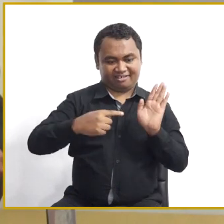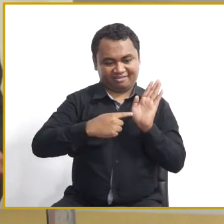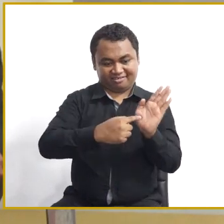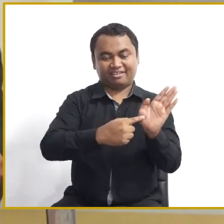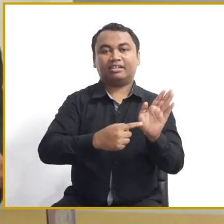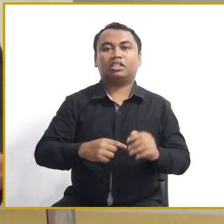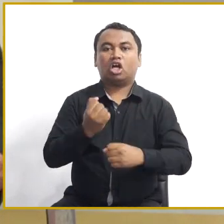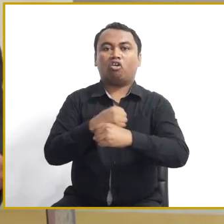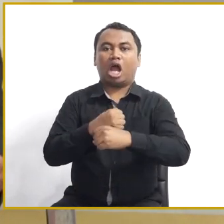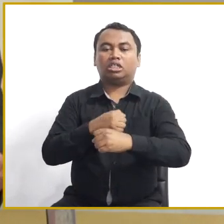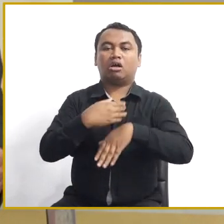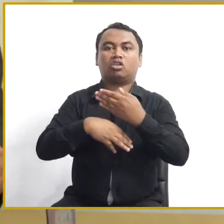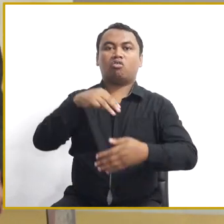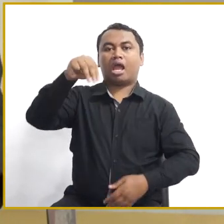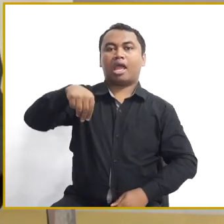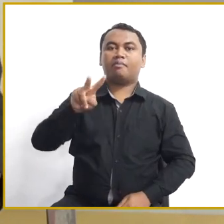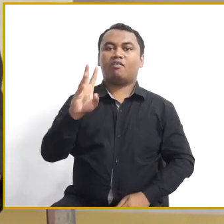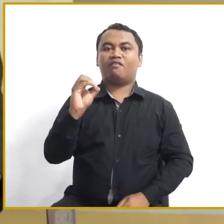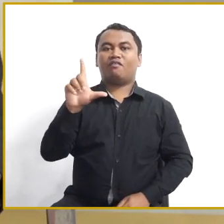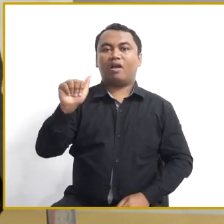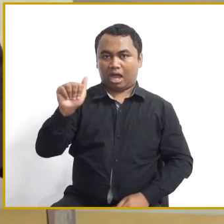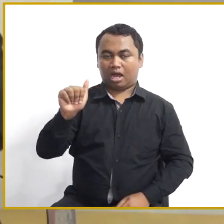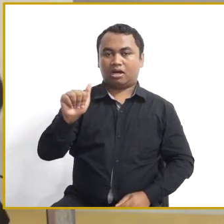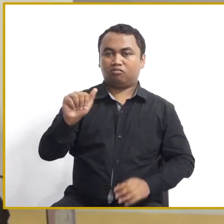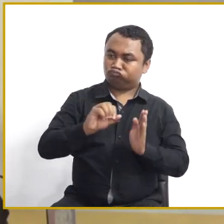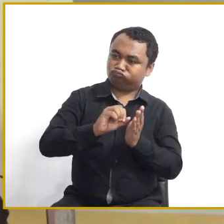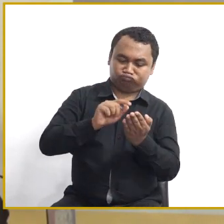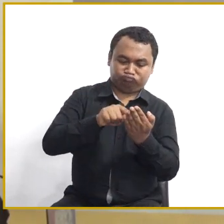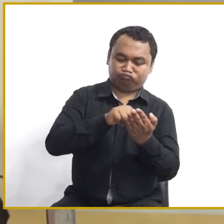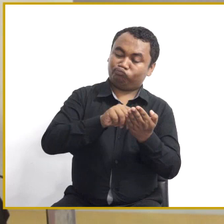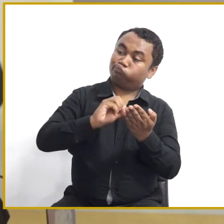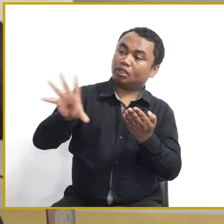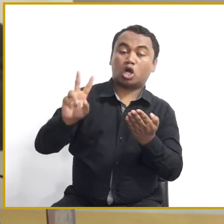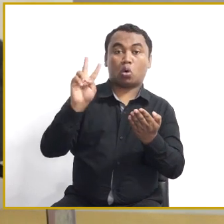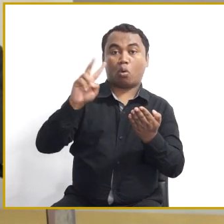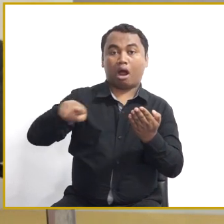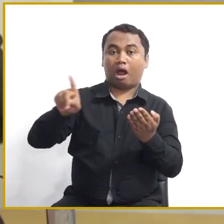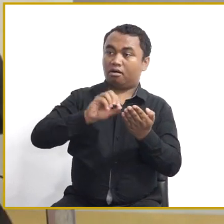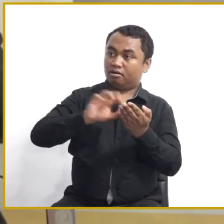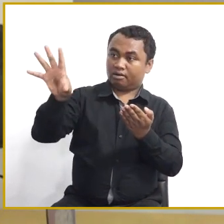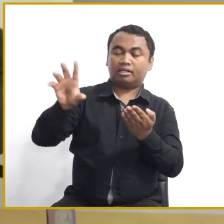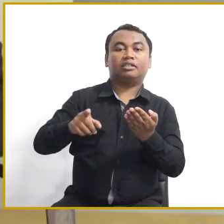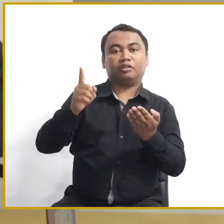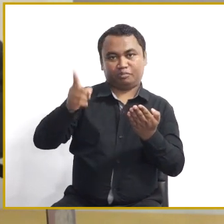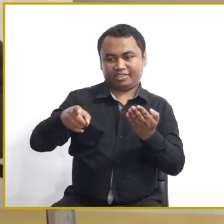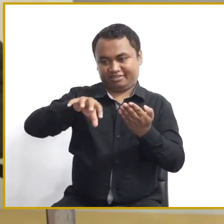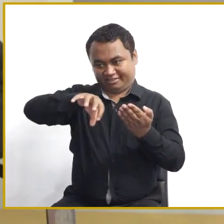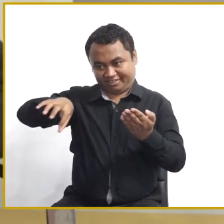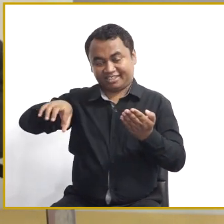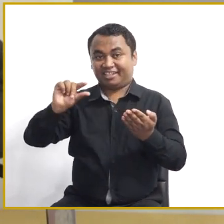zao andefa vola roa alina dia tonga ny hay mivola dia efa maka ny